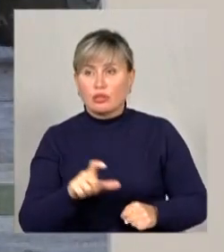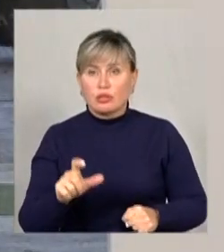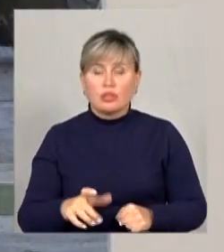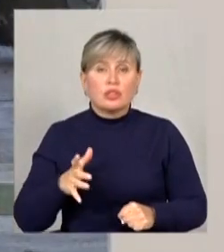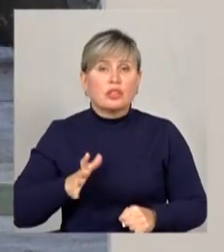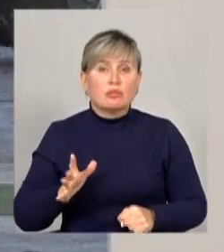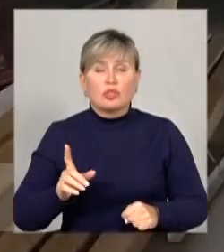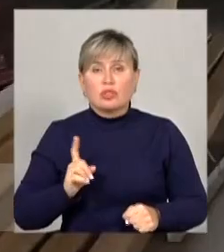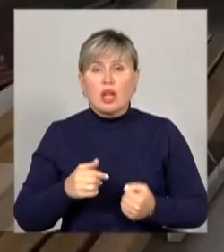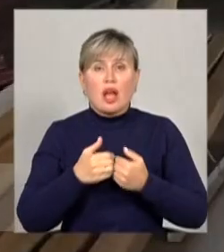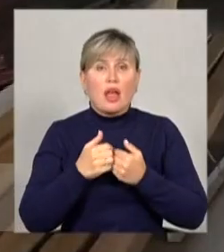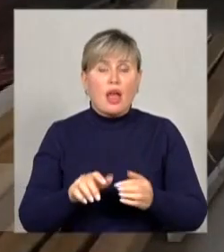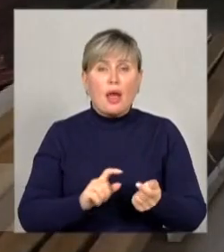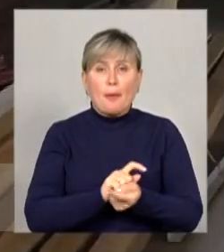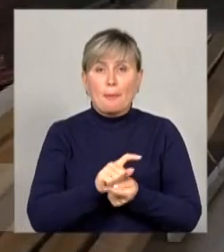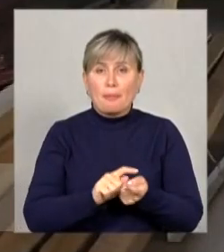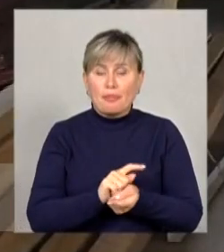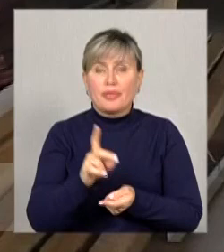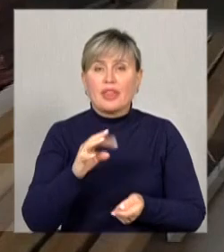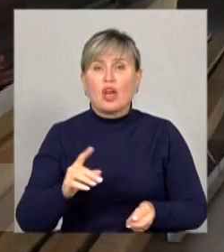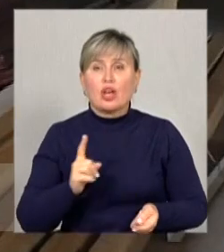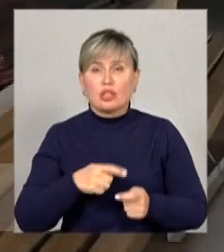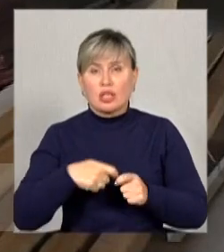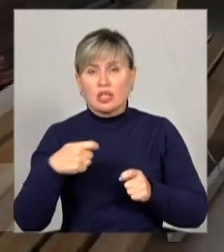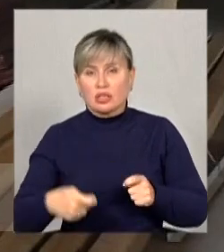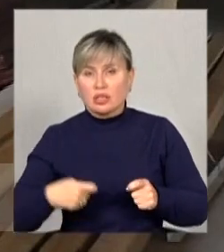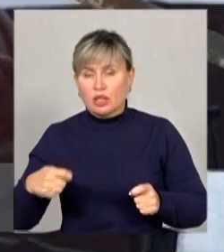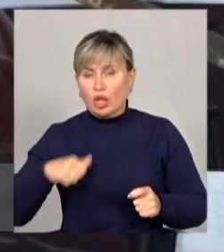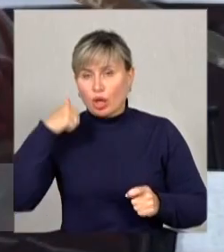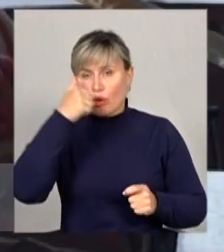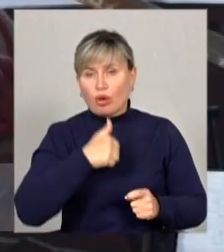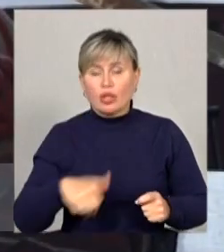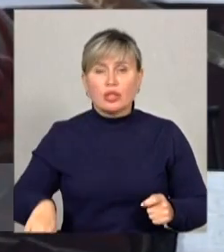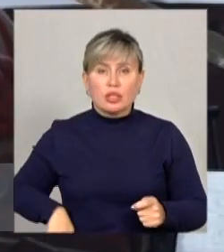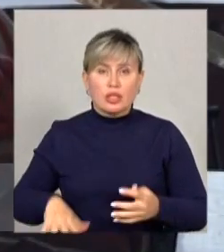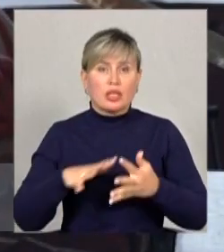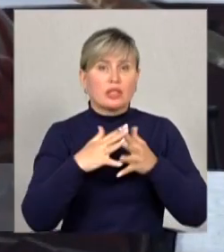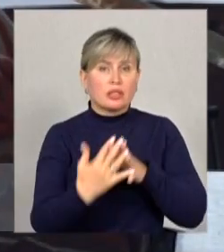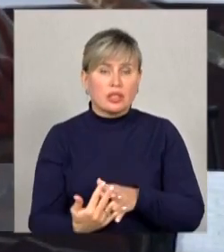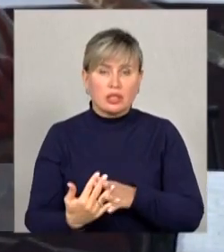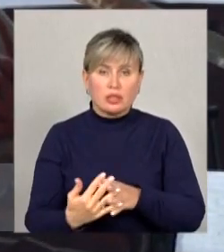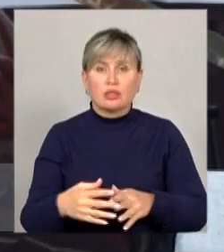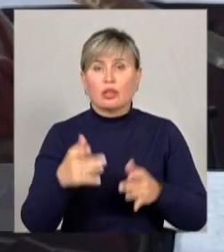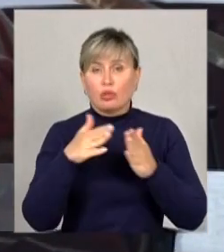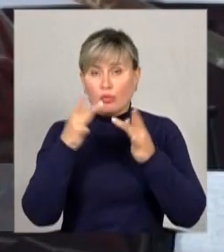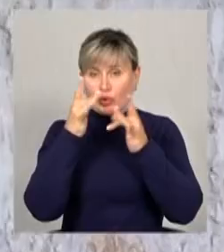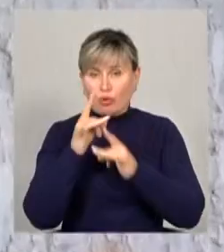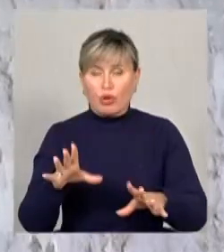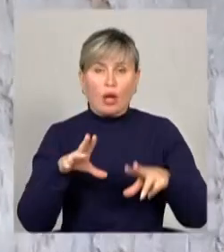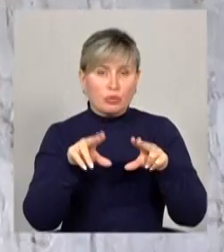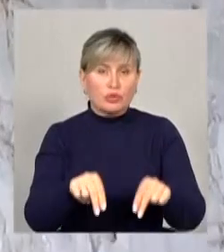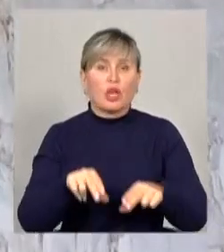нетерпением ждали открытия обновленного объекта, но ожидание растянулось на годы. Директор сельского ДК говорит, что пока их кормят пустыми